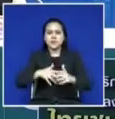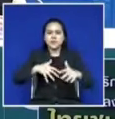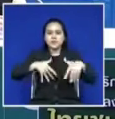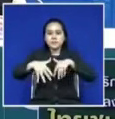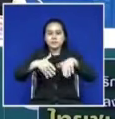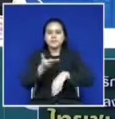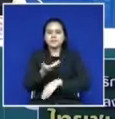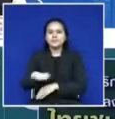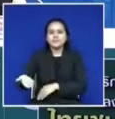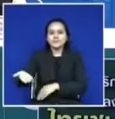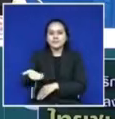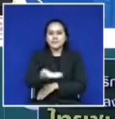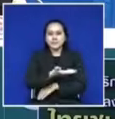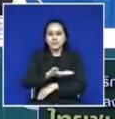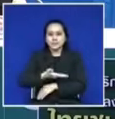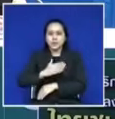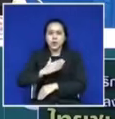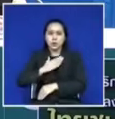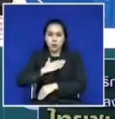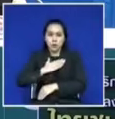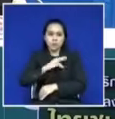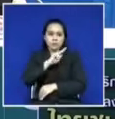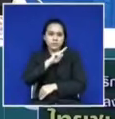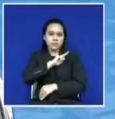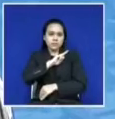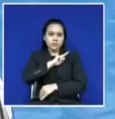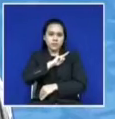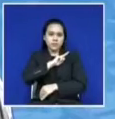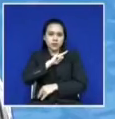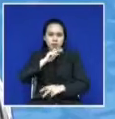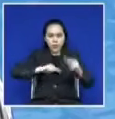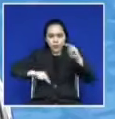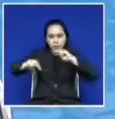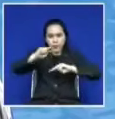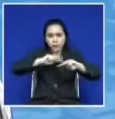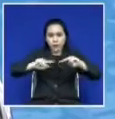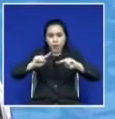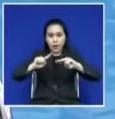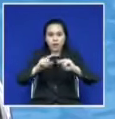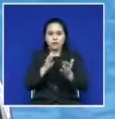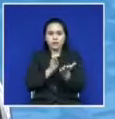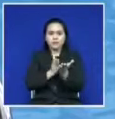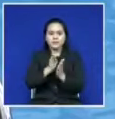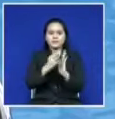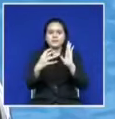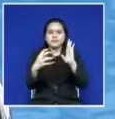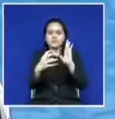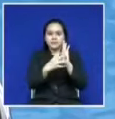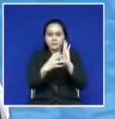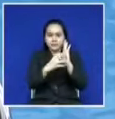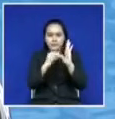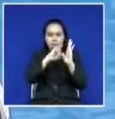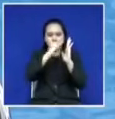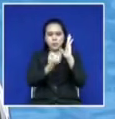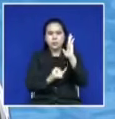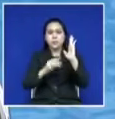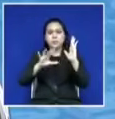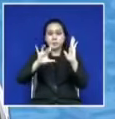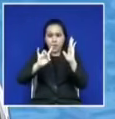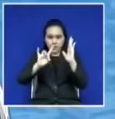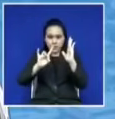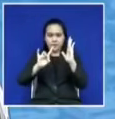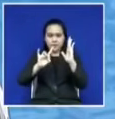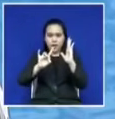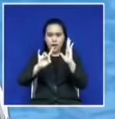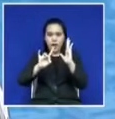ครับผมรับผิดชอบดูแลในพื้นที่เขตภาคกลางนะครับก็จะมีทั้งหมด8จังหวัดนะฮะ รวมทั้งสุสา